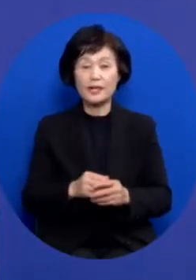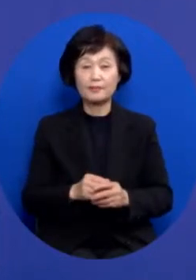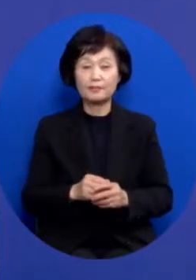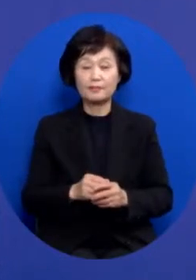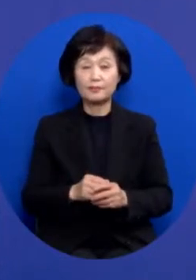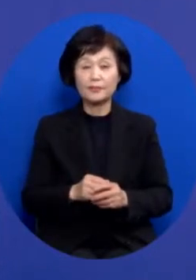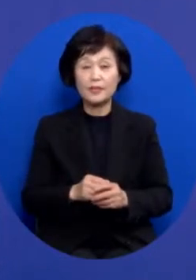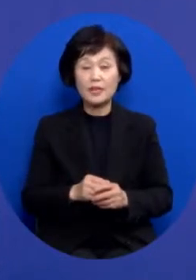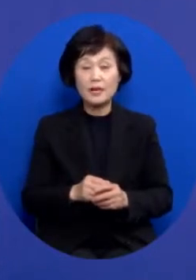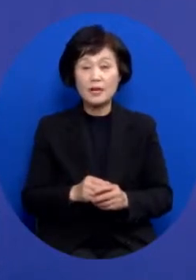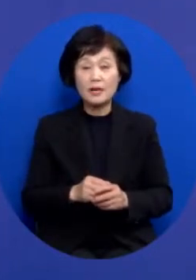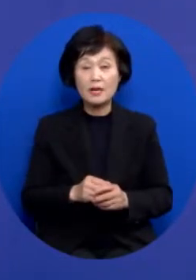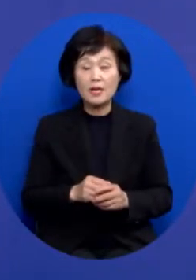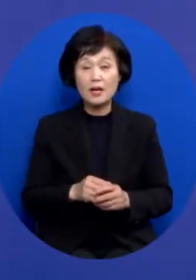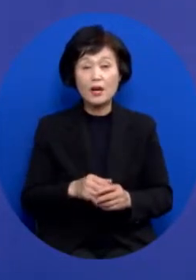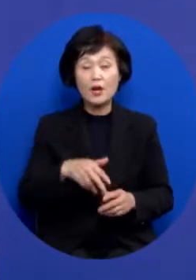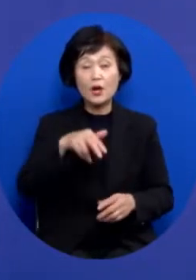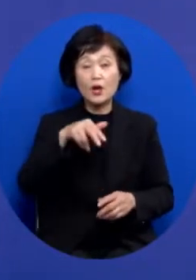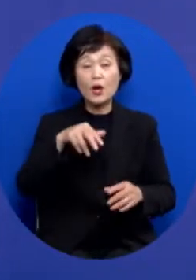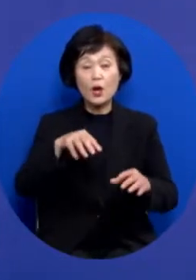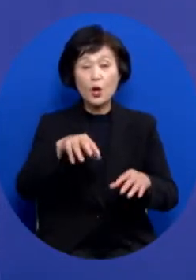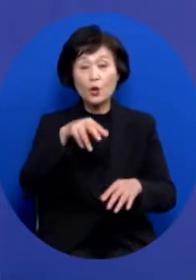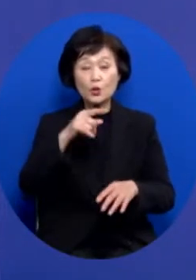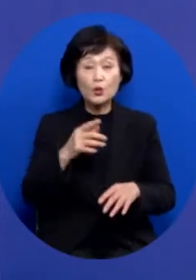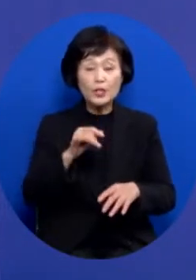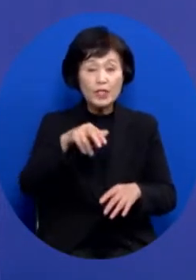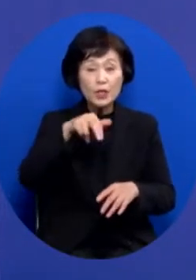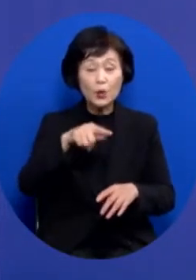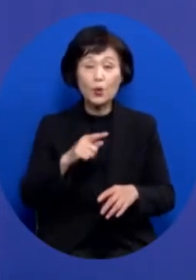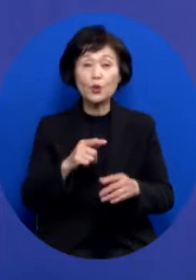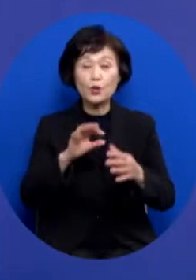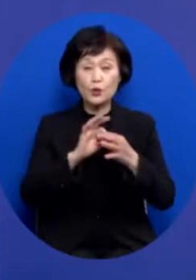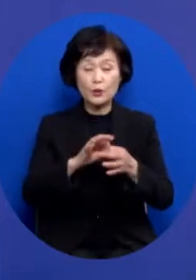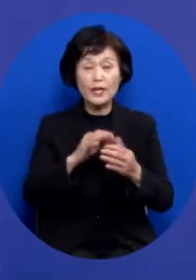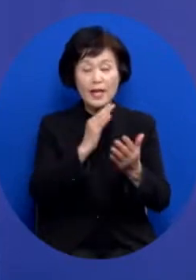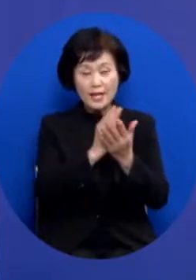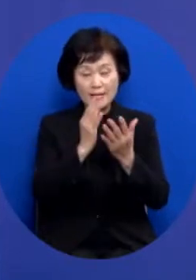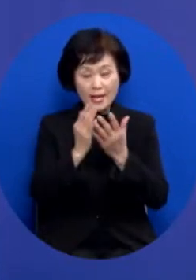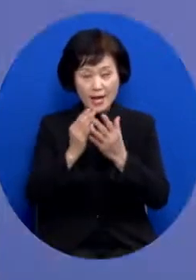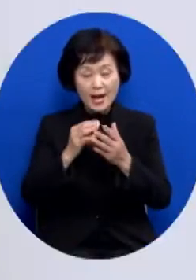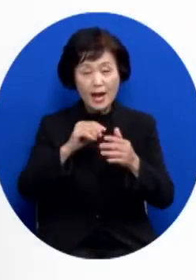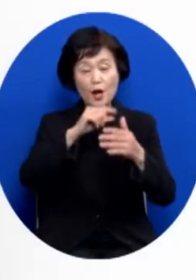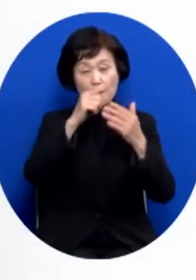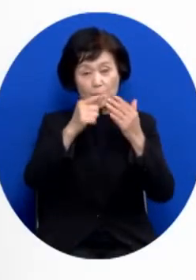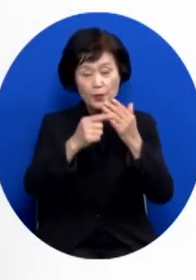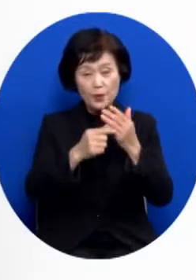CTS 기독교 tv가 CTS 조이고를 통해 다양한 복음 콘텐츠를 제공합니다